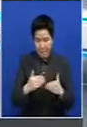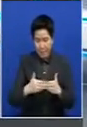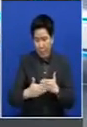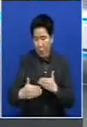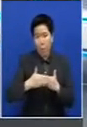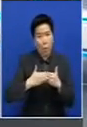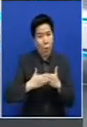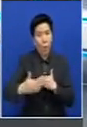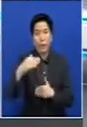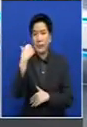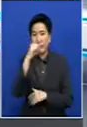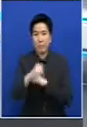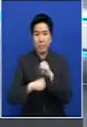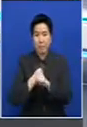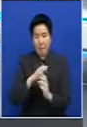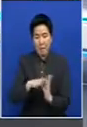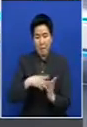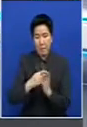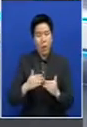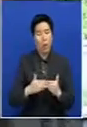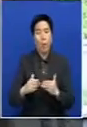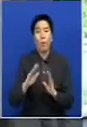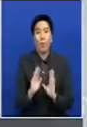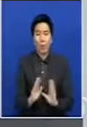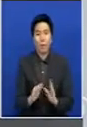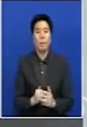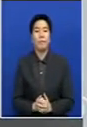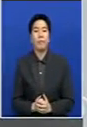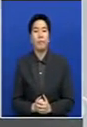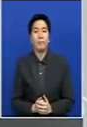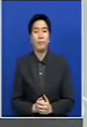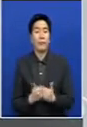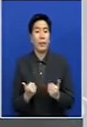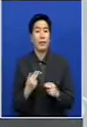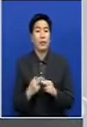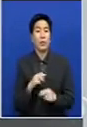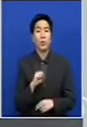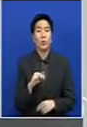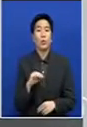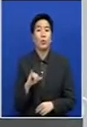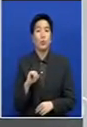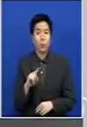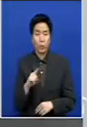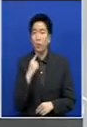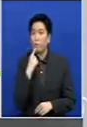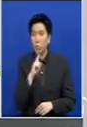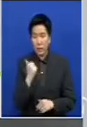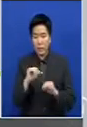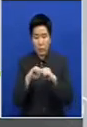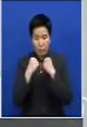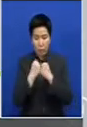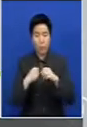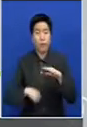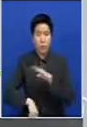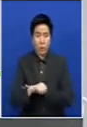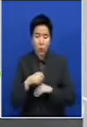อลยาวเลยนะครับ10ปีเพื่อเป็นการวางแผนแบบลองเทอมนะครับโดยที่พลตำรวจเอกสมยศพุ่มพันธ์ม่วงนะครับบอกว่าสมาคมจะเ